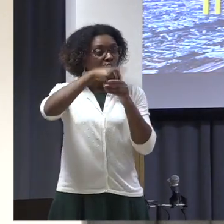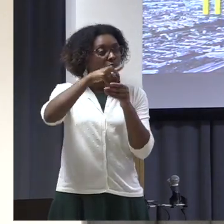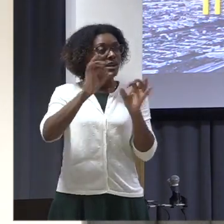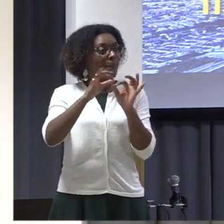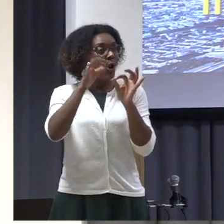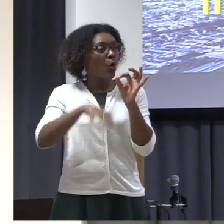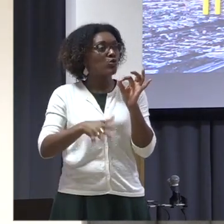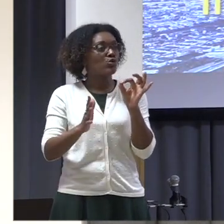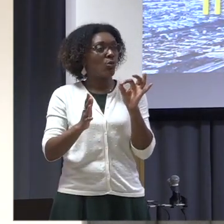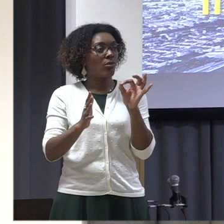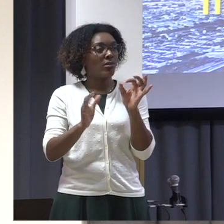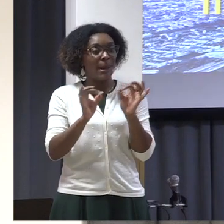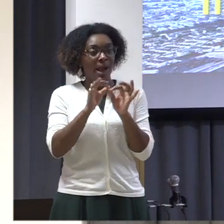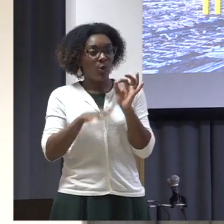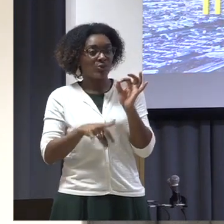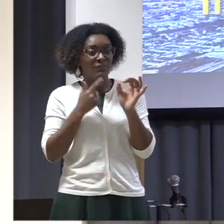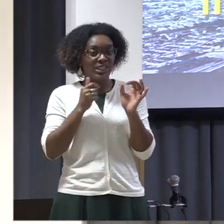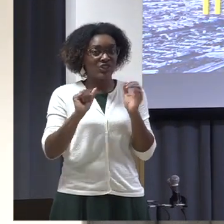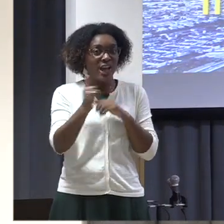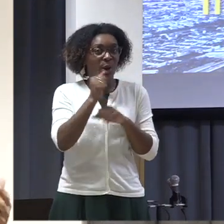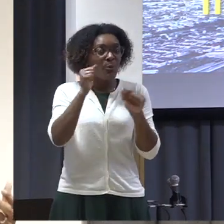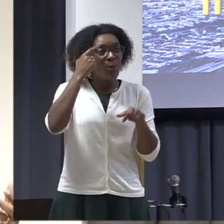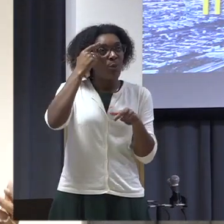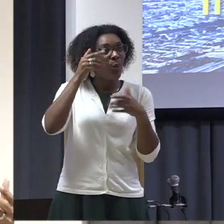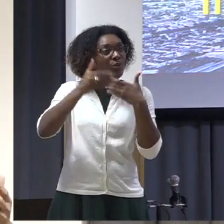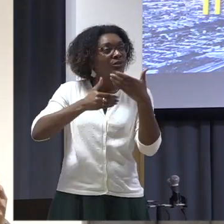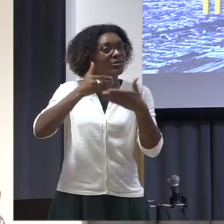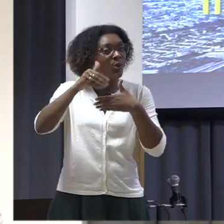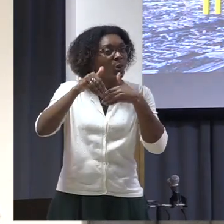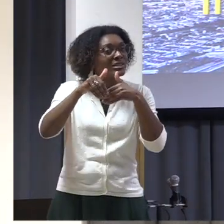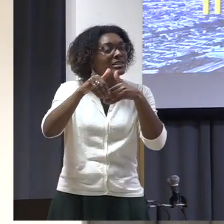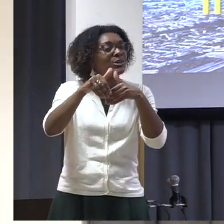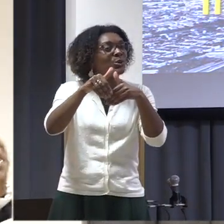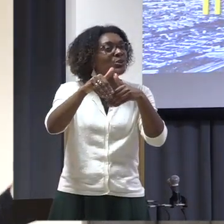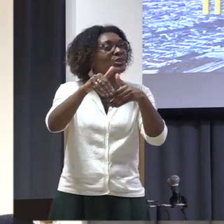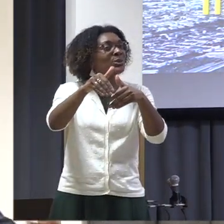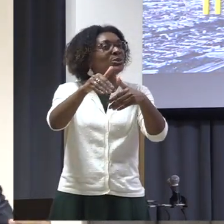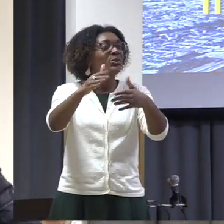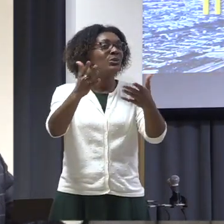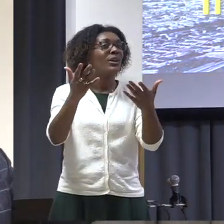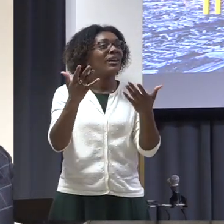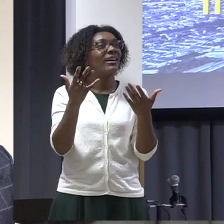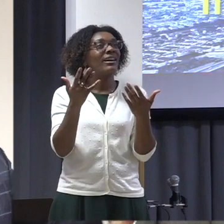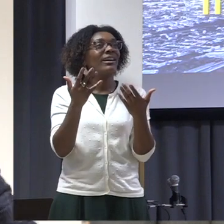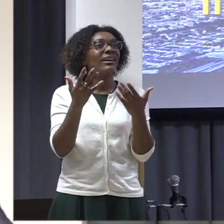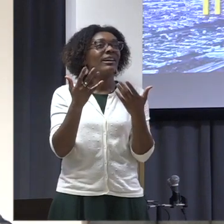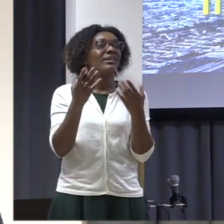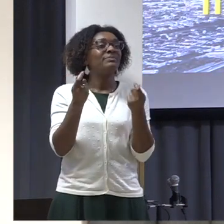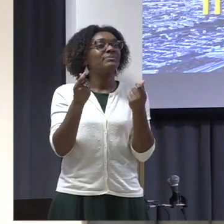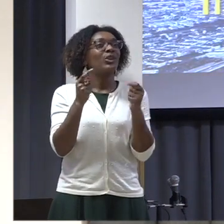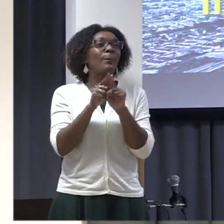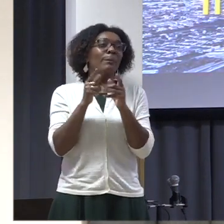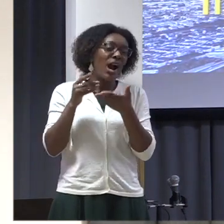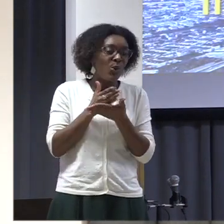quoi laissant la possibilité à chacun de poursuivre ce merveilleux cette mauvaise histoire ce merveilleux